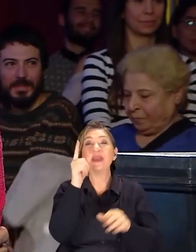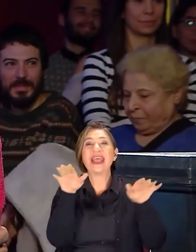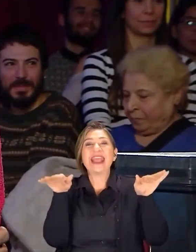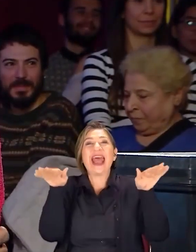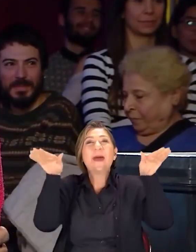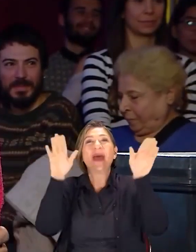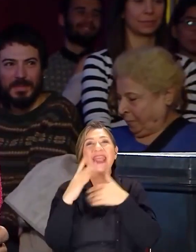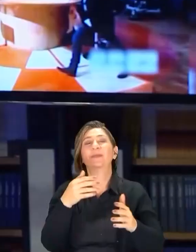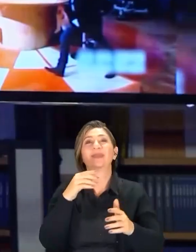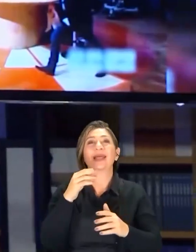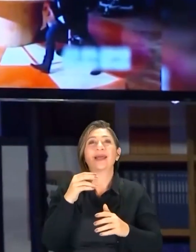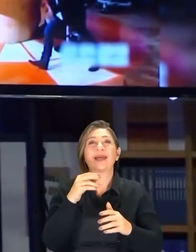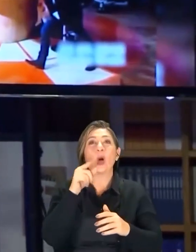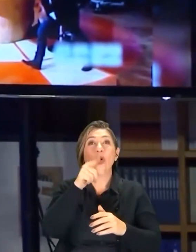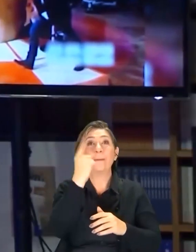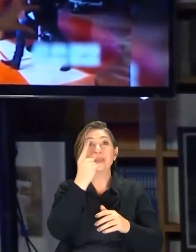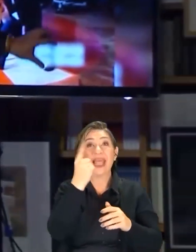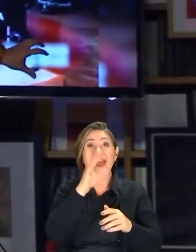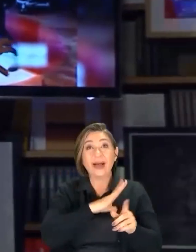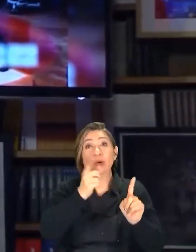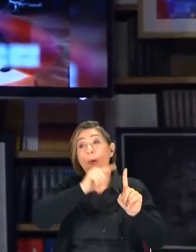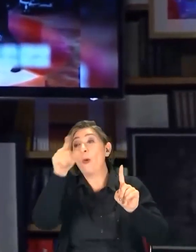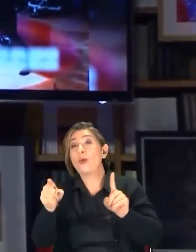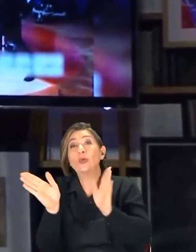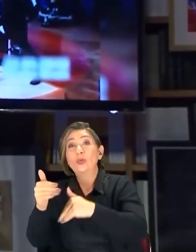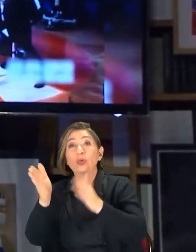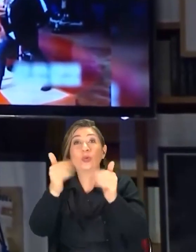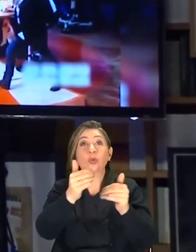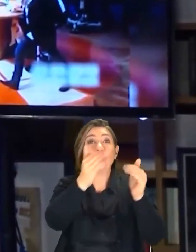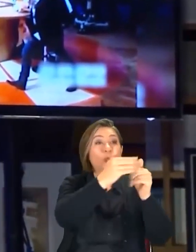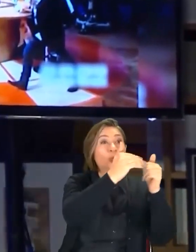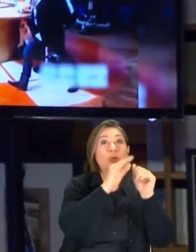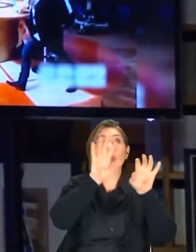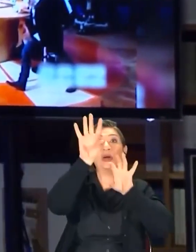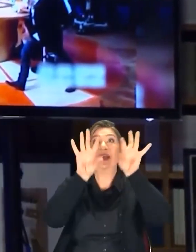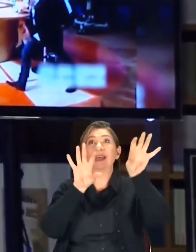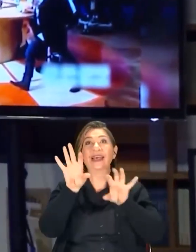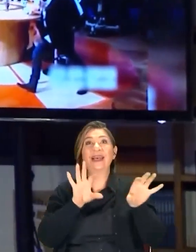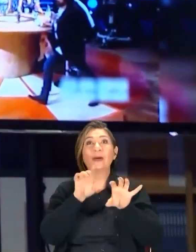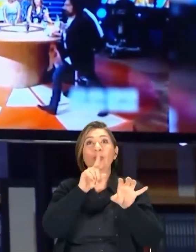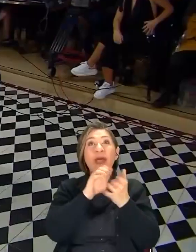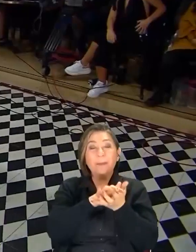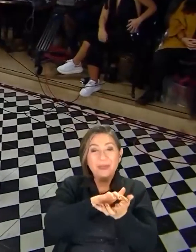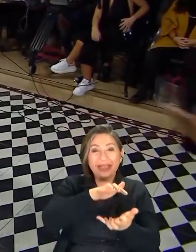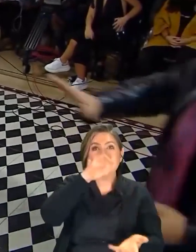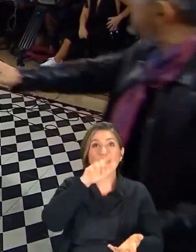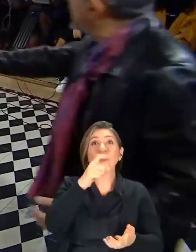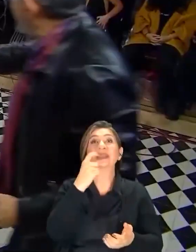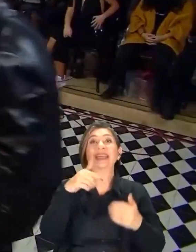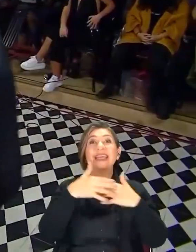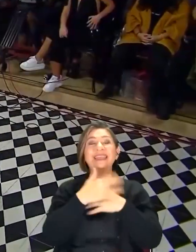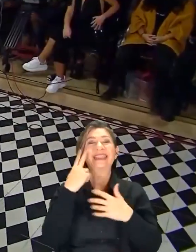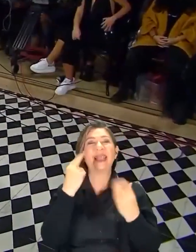kelebek diyoruz biz bunlara değil mi Mesela burada bir tane oluyor sonra bir tane kutu bir kutu daha bir kutu daha Çünkü yıllar içerisinde bunları biriktir bu gece